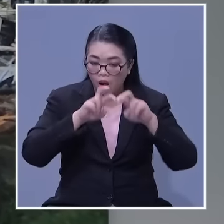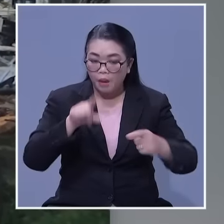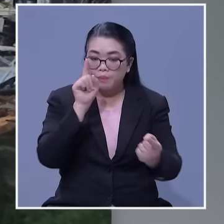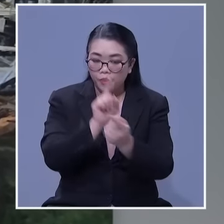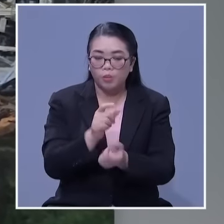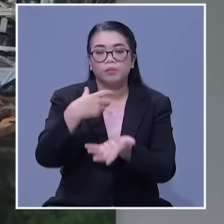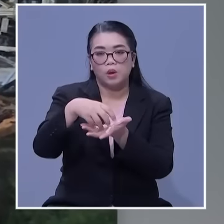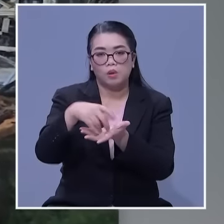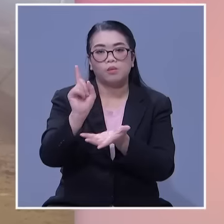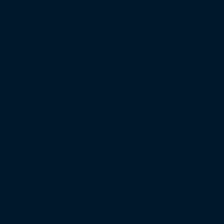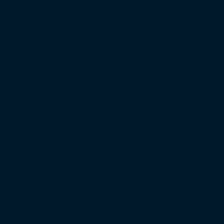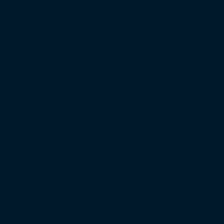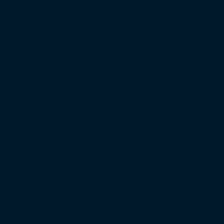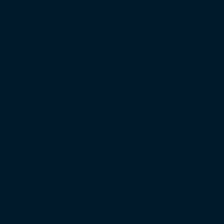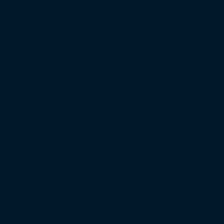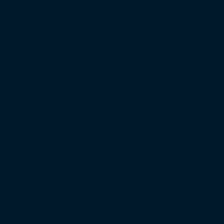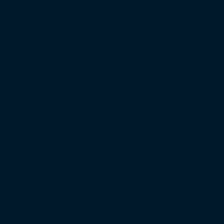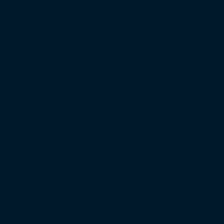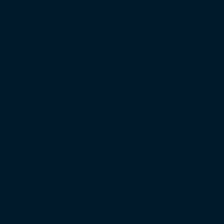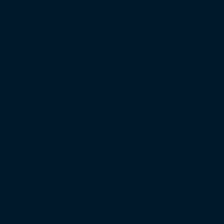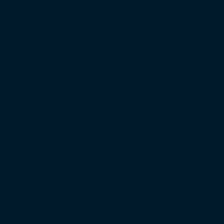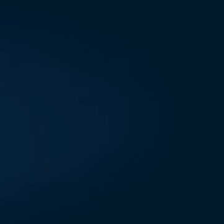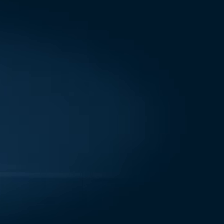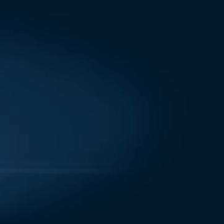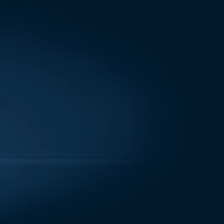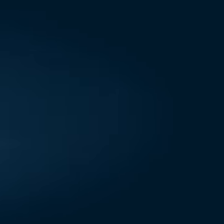นะครับ A